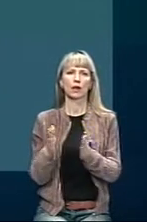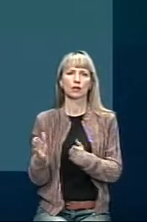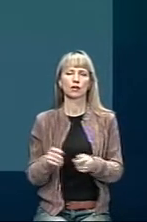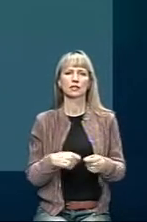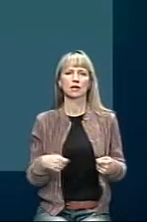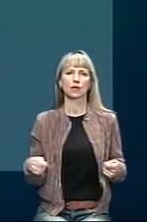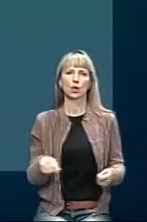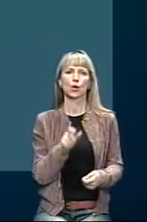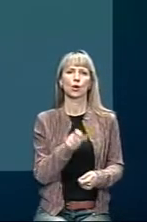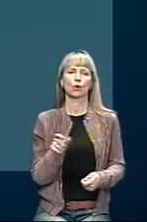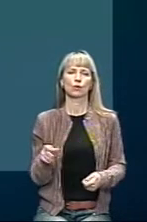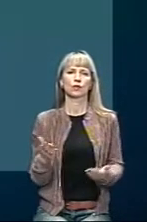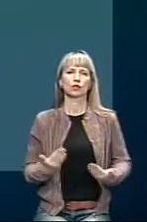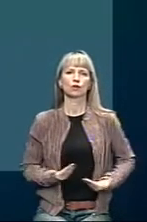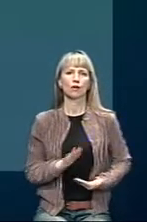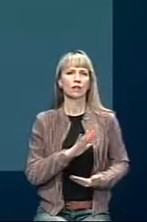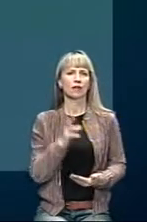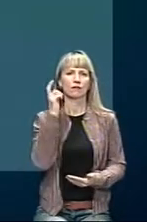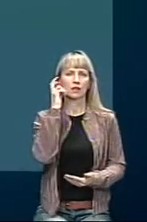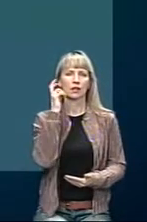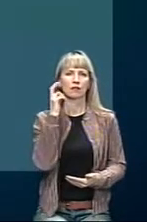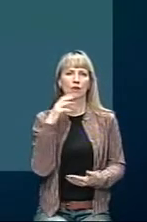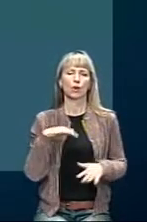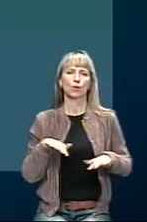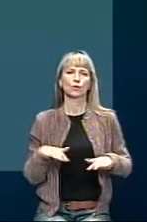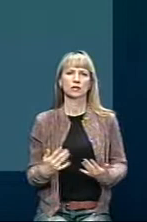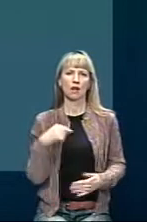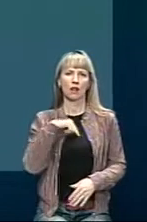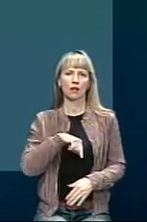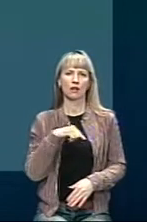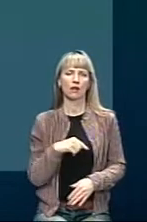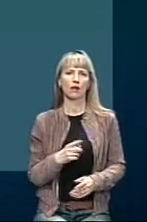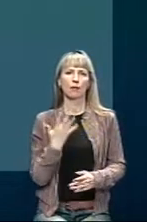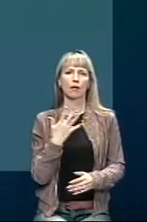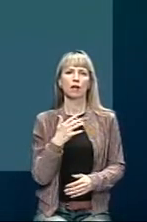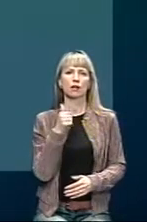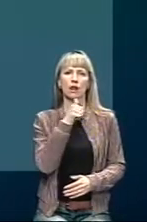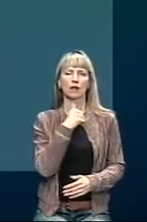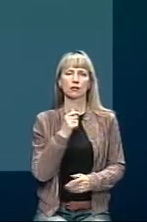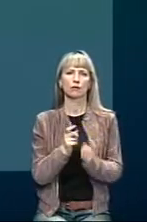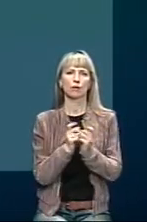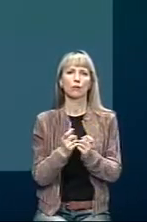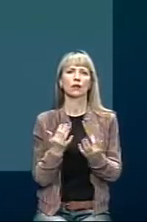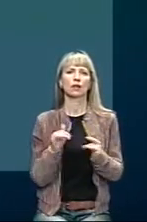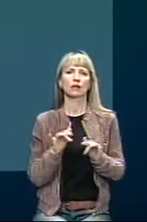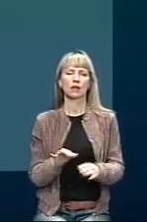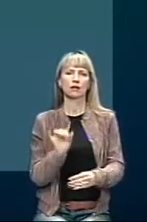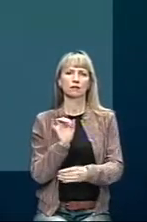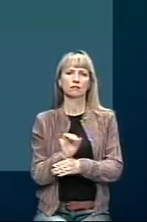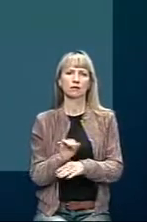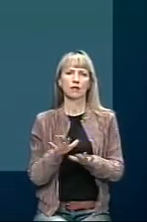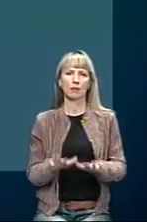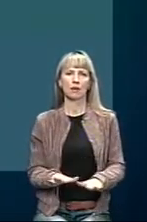затягуються. Люди, особливо які живуть не у Києві, морально стомлені. 5 років боротьби, а деякі справи фактично стоять на